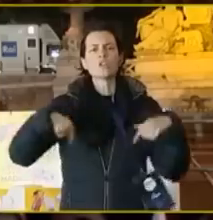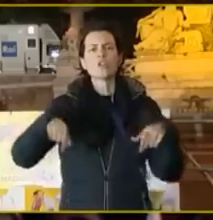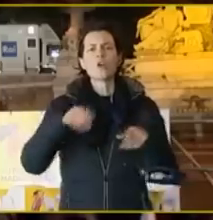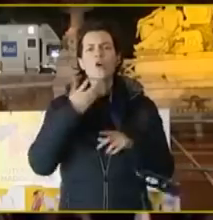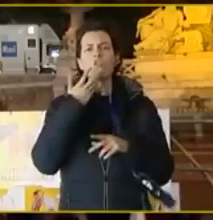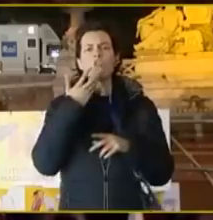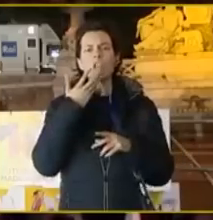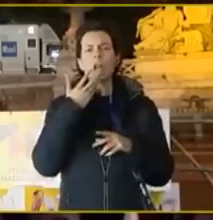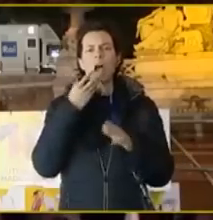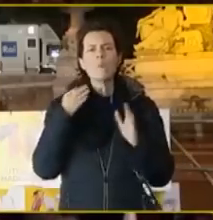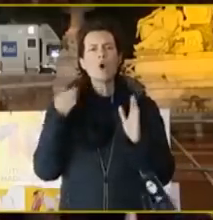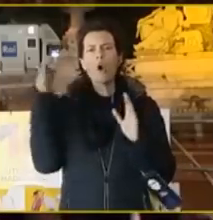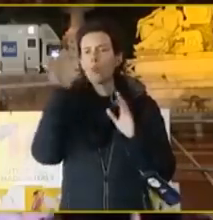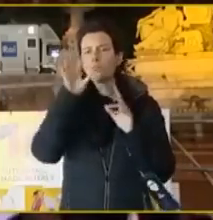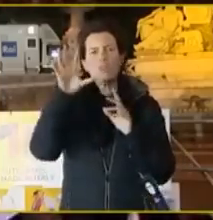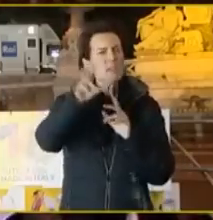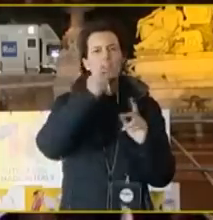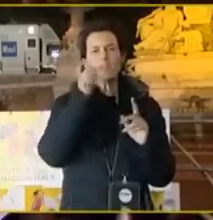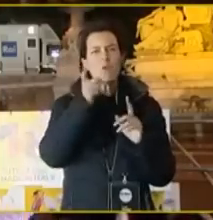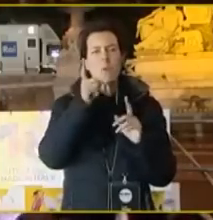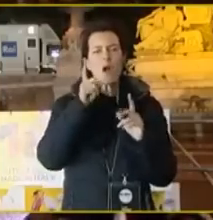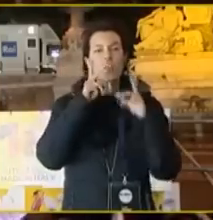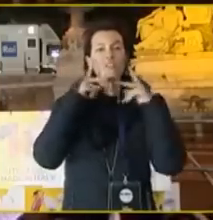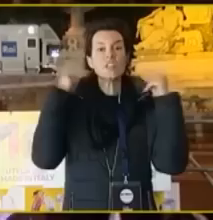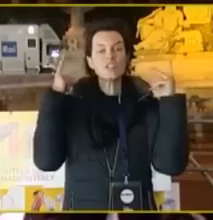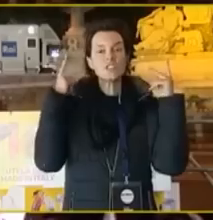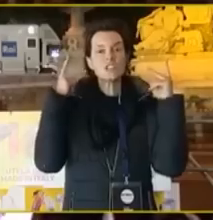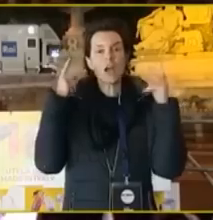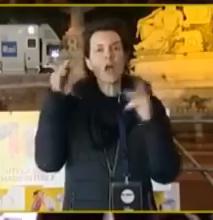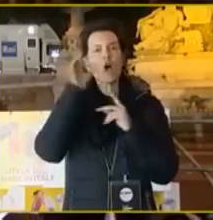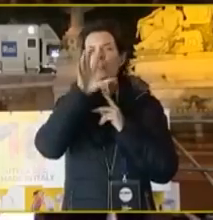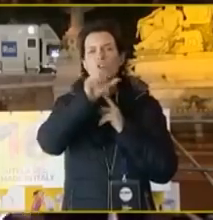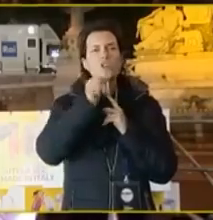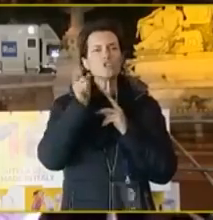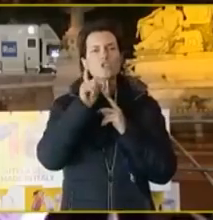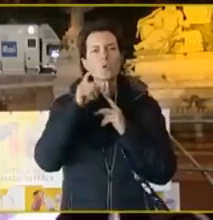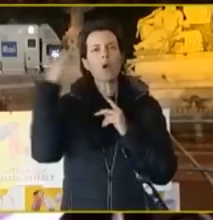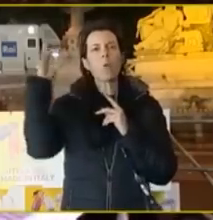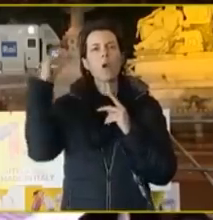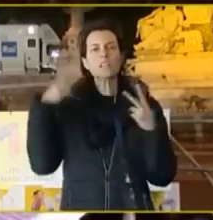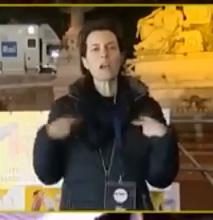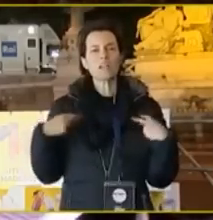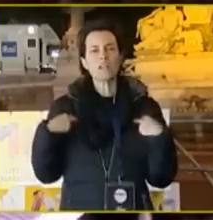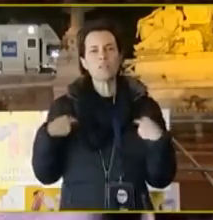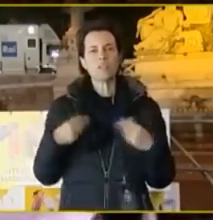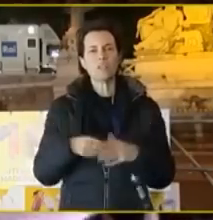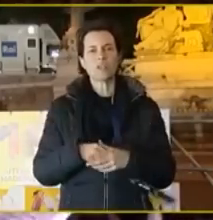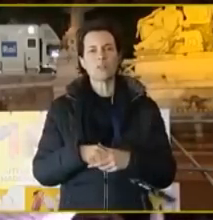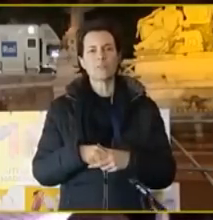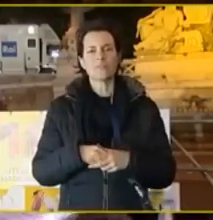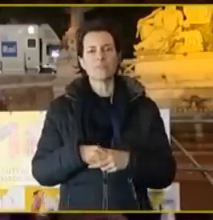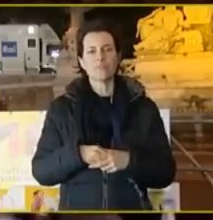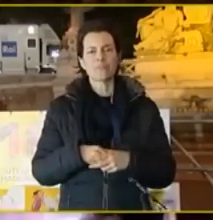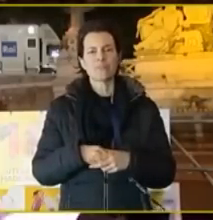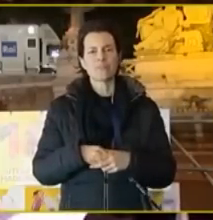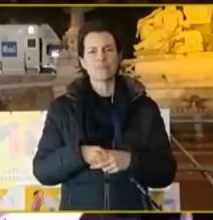la felicità e la qualità della vita. La politica economica che per noi è naturale è quella espansiva, che non significa solo